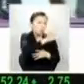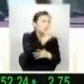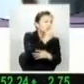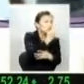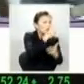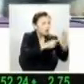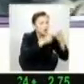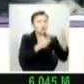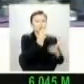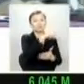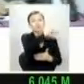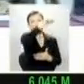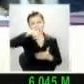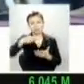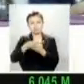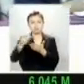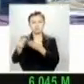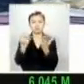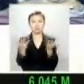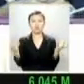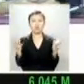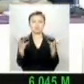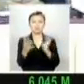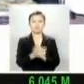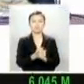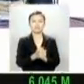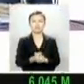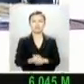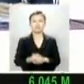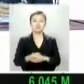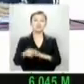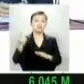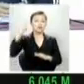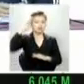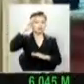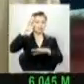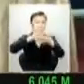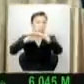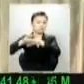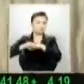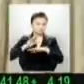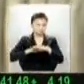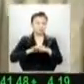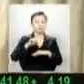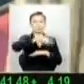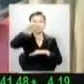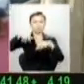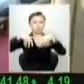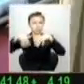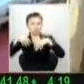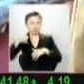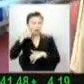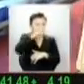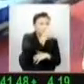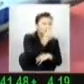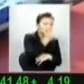ขณะที่สอชได้ออกมาแถลงให้ประชาชนหลีกเลี่ยงบริเวณที่การเคลื่อนขบวนของกลุ่มนปชเพราะมีความเสี่ยงที่เข้าไปปะปนกับ